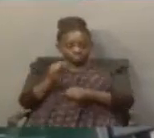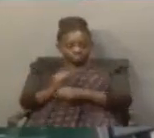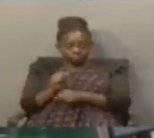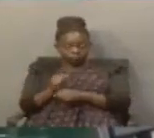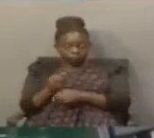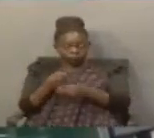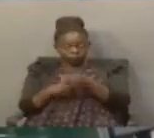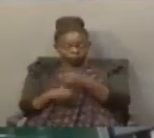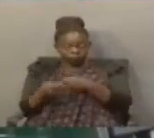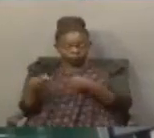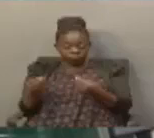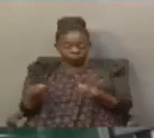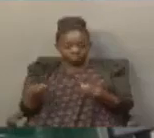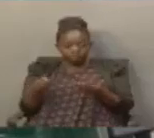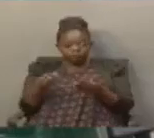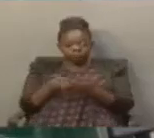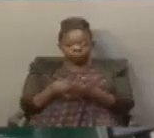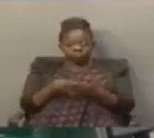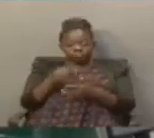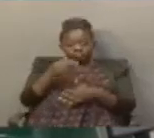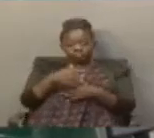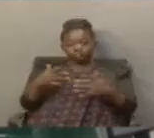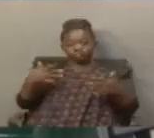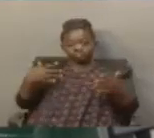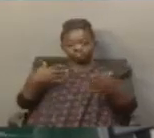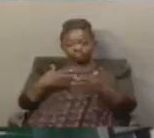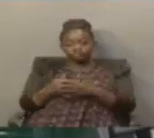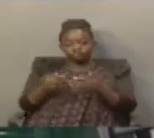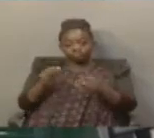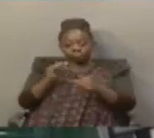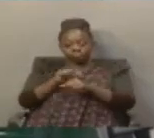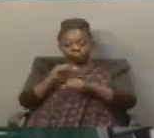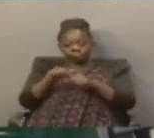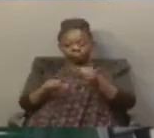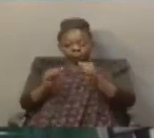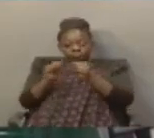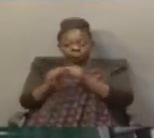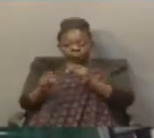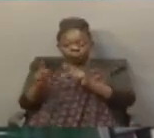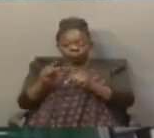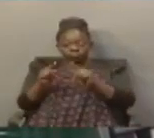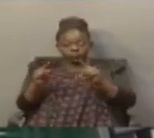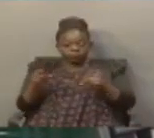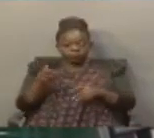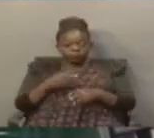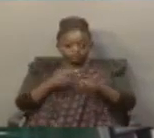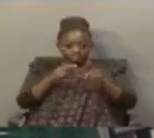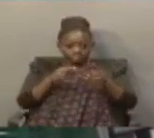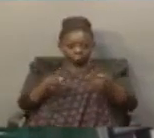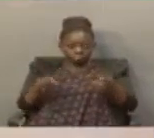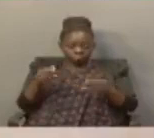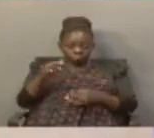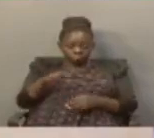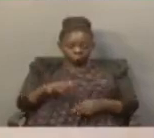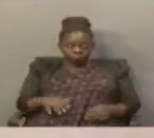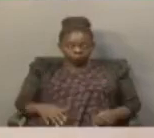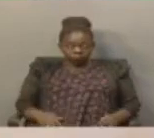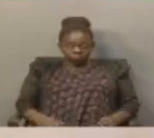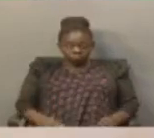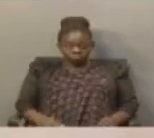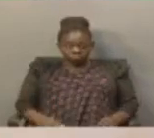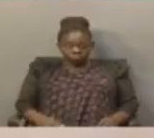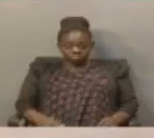gwakuvungisa ssente ku nsalo ategeeza nti okuva lwe yagguddwa akoze ku bantu abawere 10 naye ng'alina essuubi nti bakweyongera.